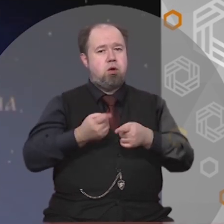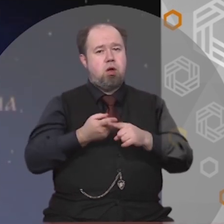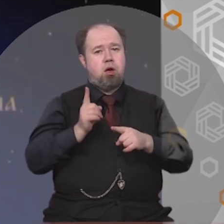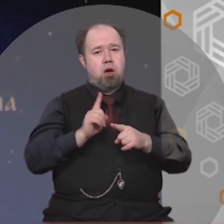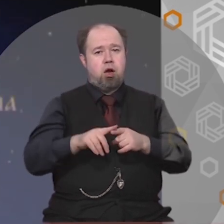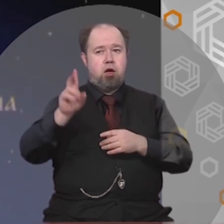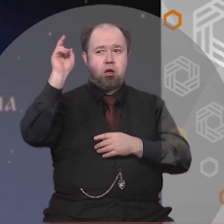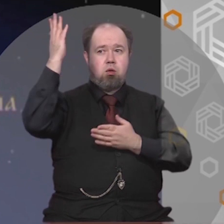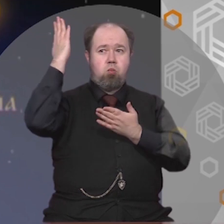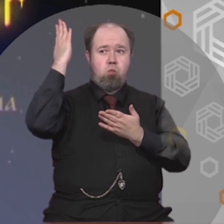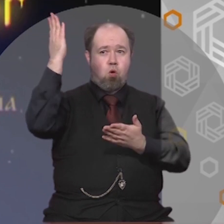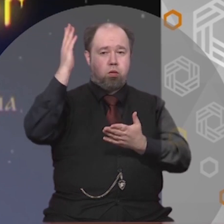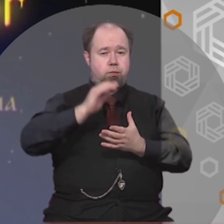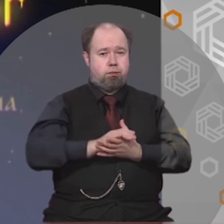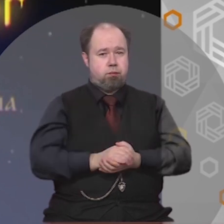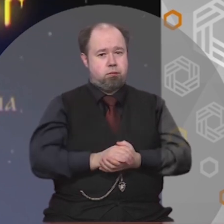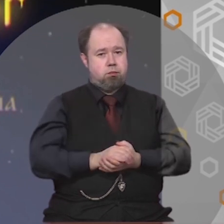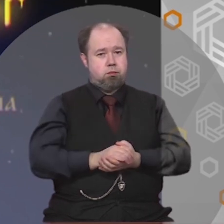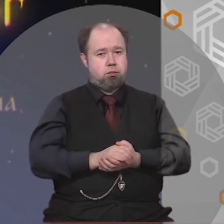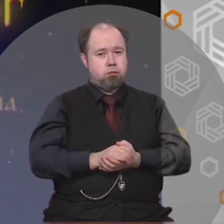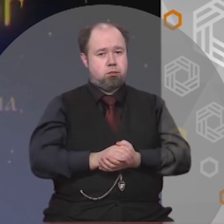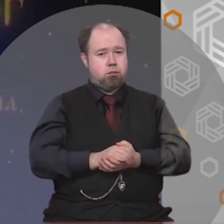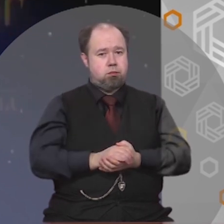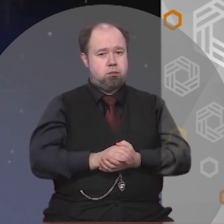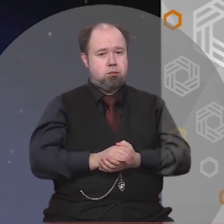было Бог.